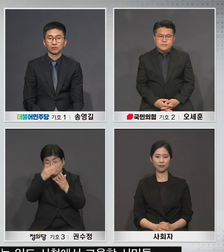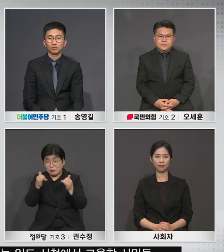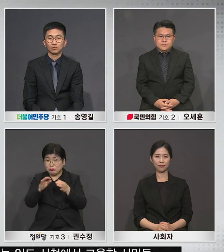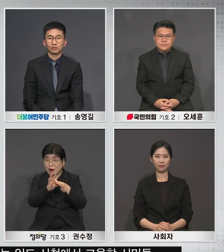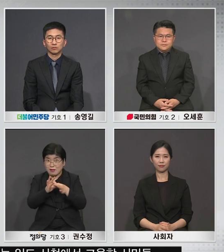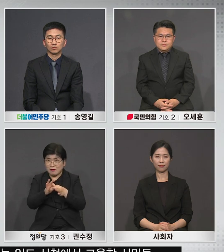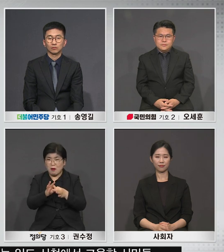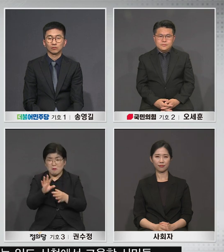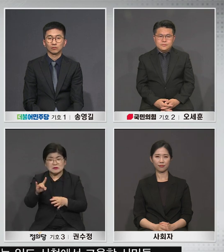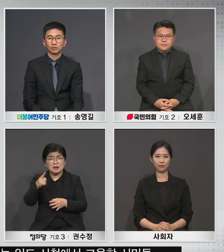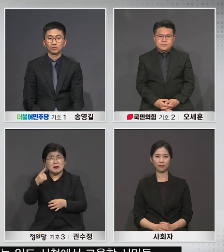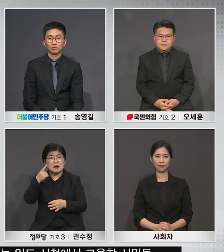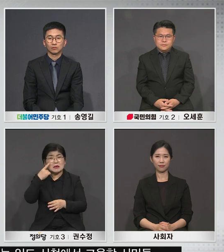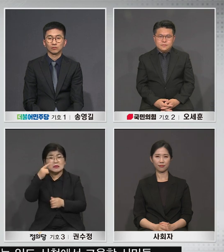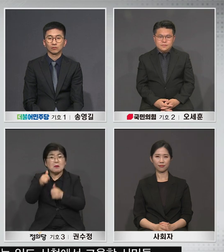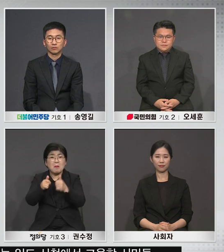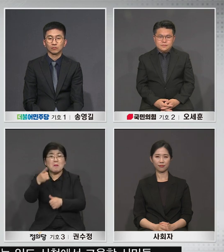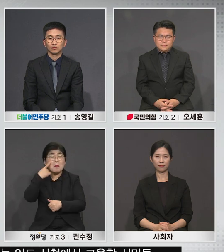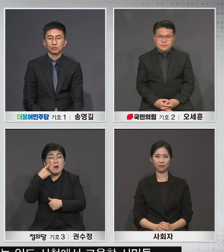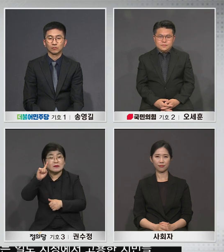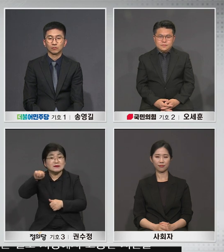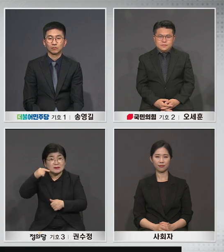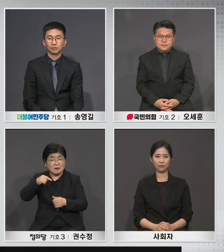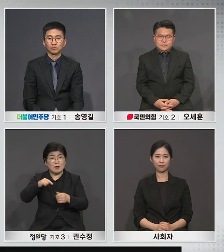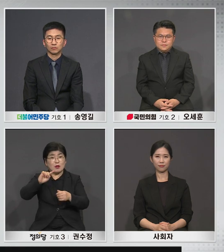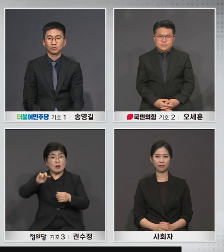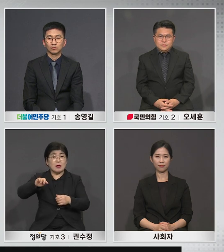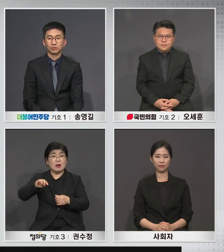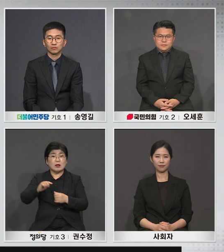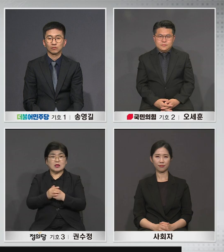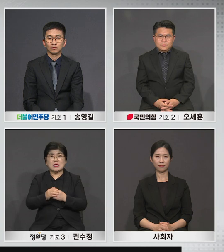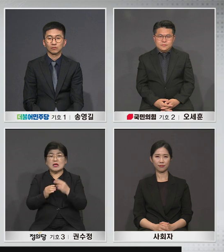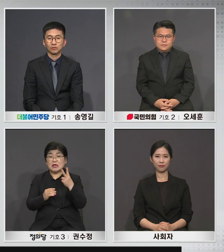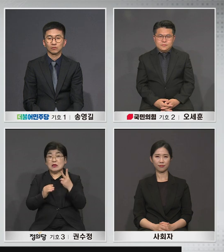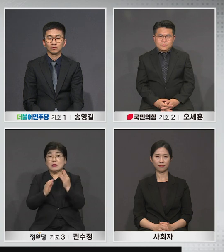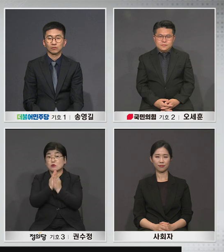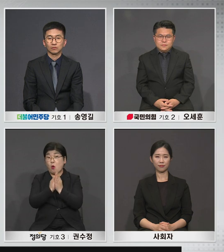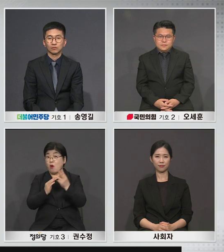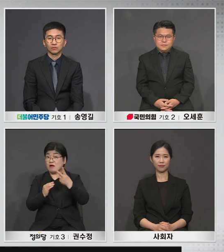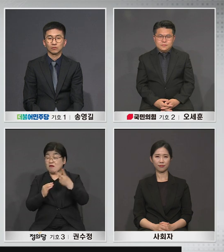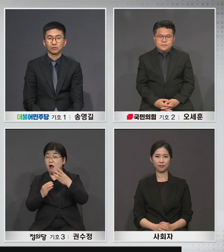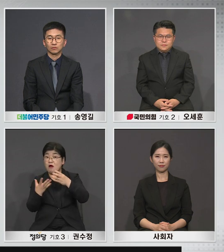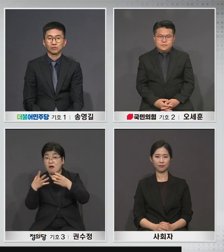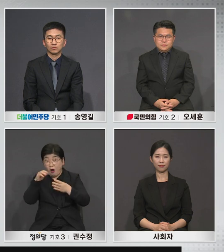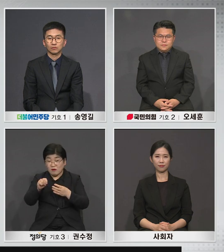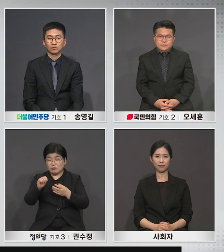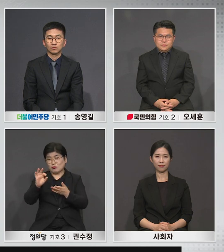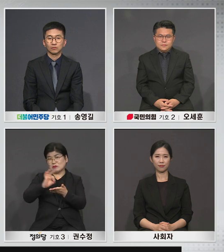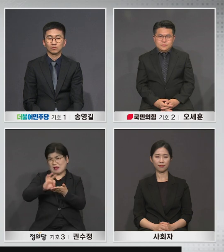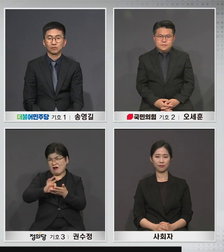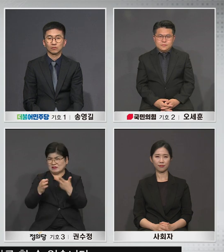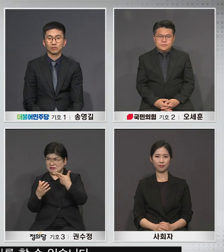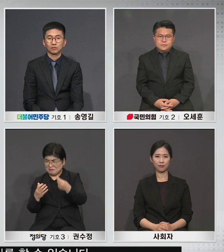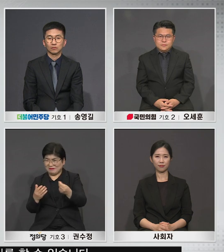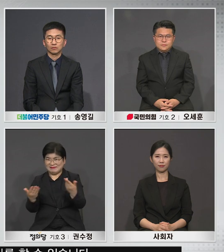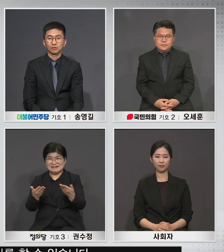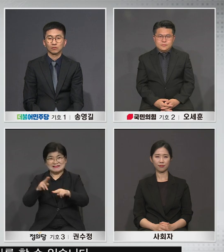1단계를 시행하겠습니다. 그리고 2단계로 서울시 일자리 예산 2조 2천억 원을 재원으로 7만 개 일자리를 확대하고요.